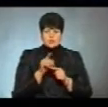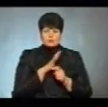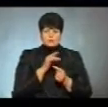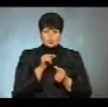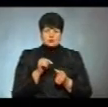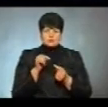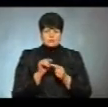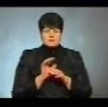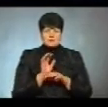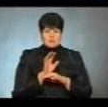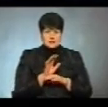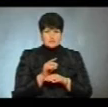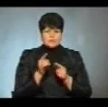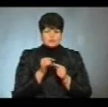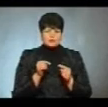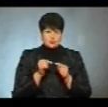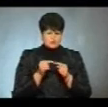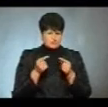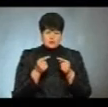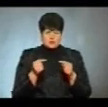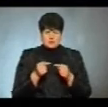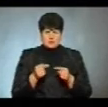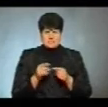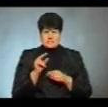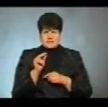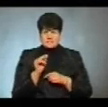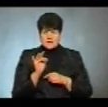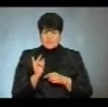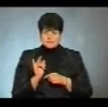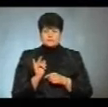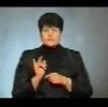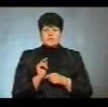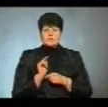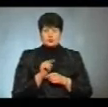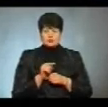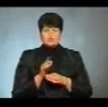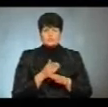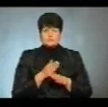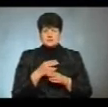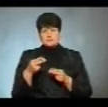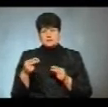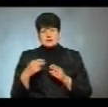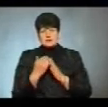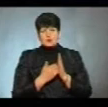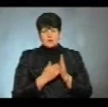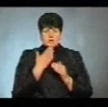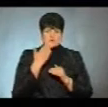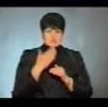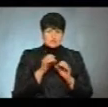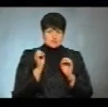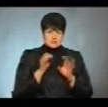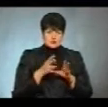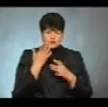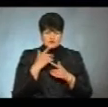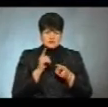ми їх відправляли на уточнення, тому що не сходилися цифри. Тому між підписанням протоколу і останньою здачею, коли вони